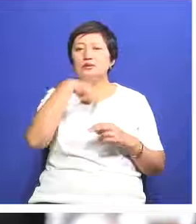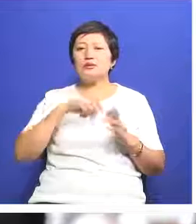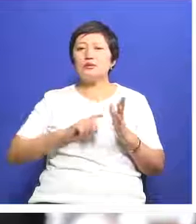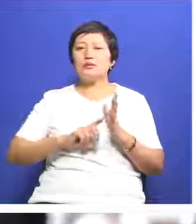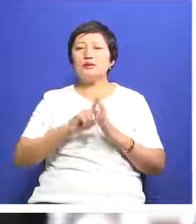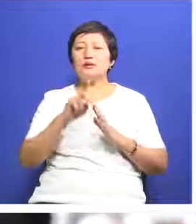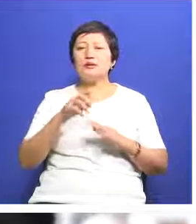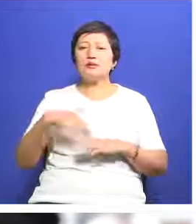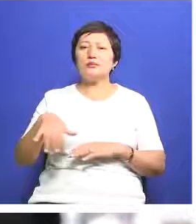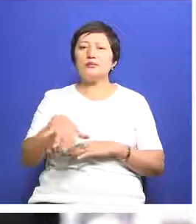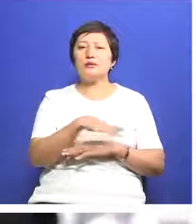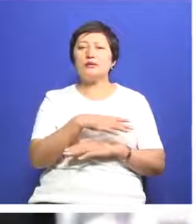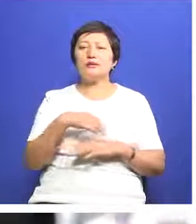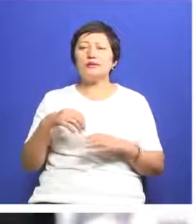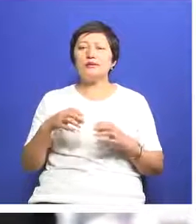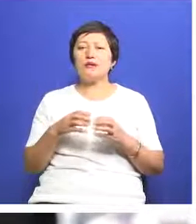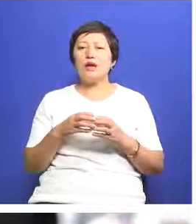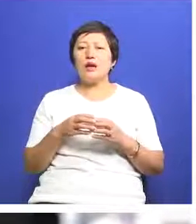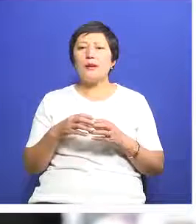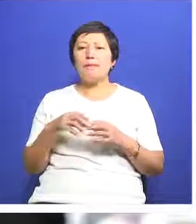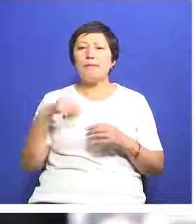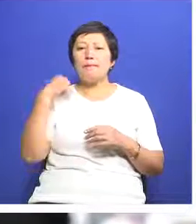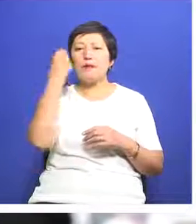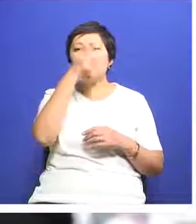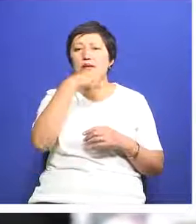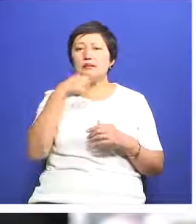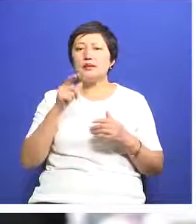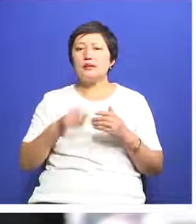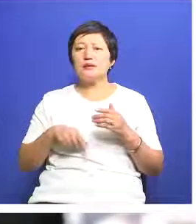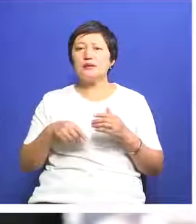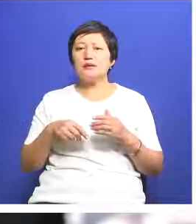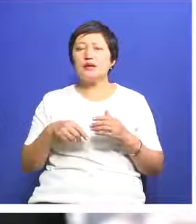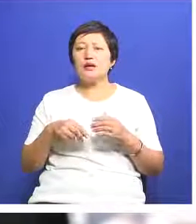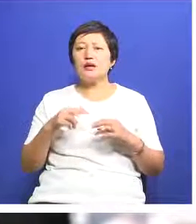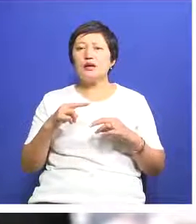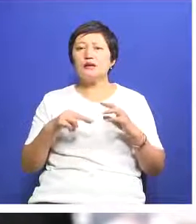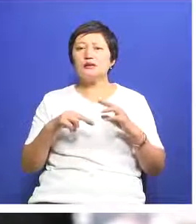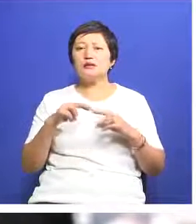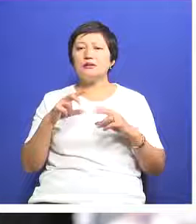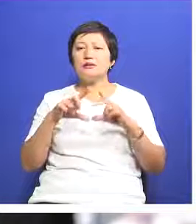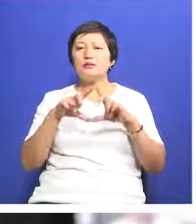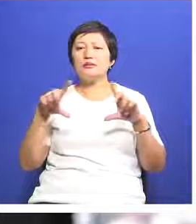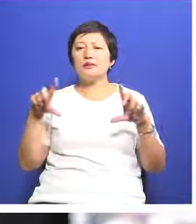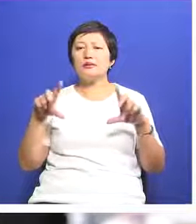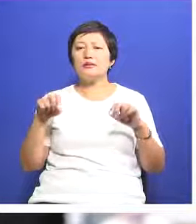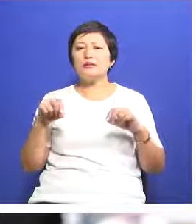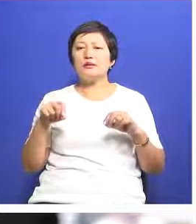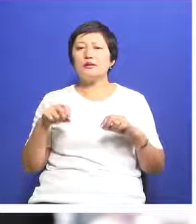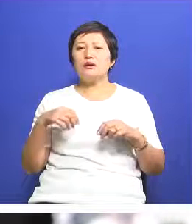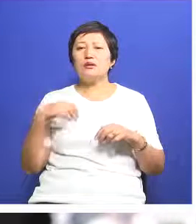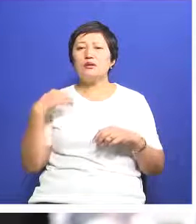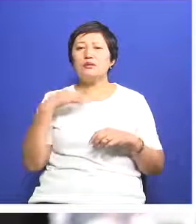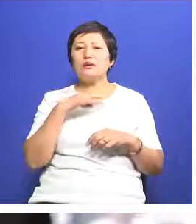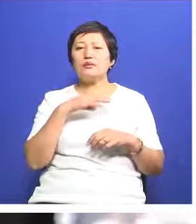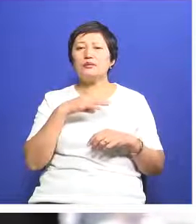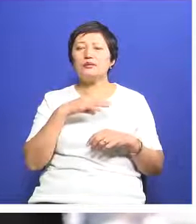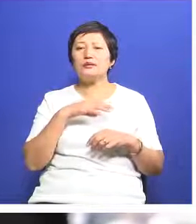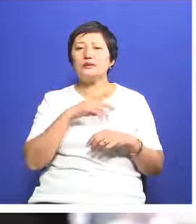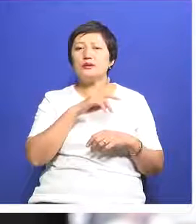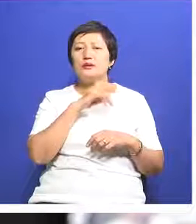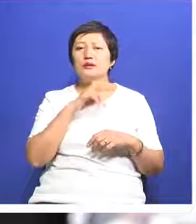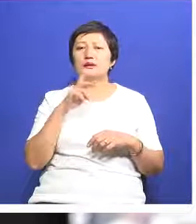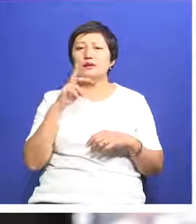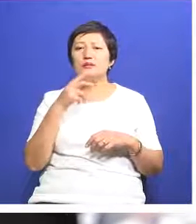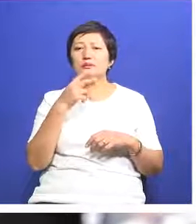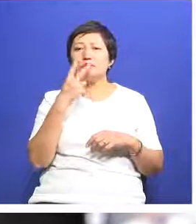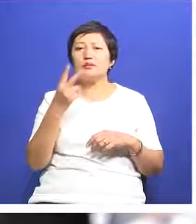соны халық бейіндан қалды, бейіндан кейін тағы қалып қашан салынады мектепті. Енді көбінесе мына әйел бала шаға көп келеді,